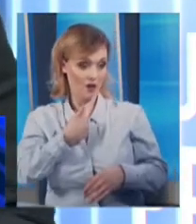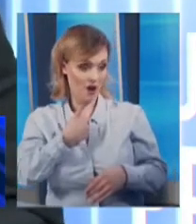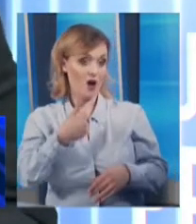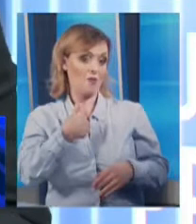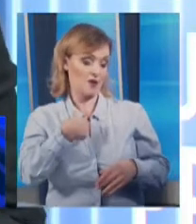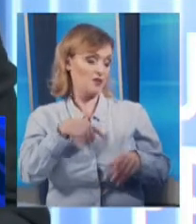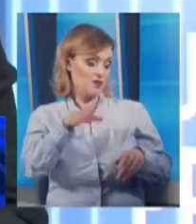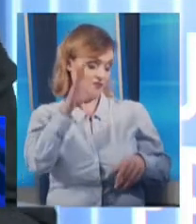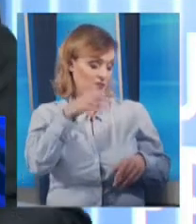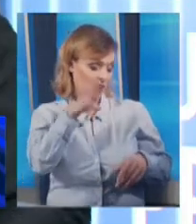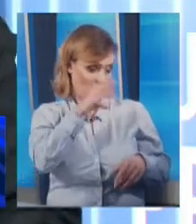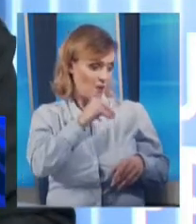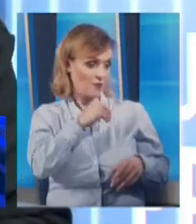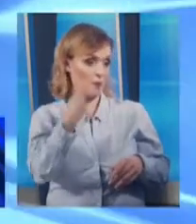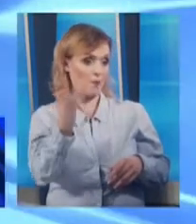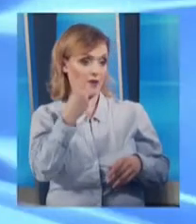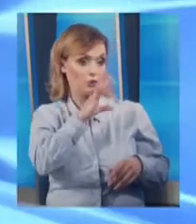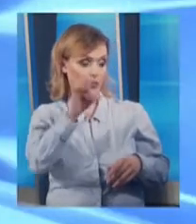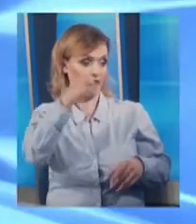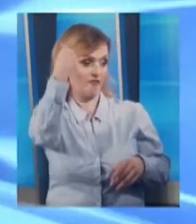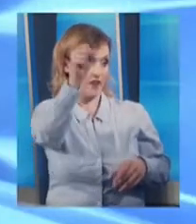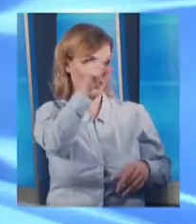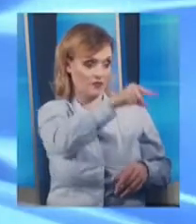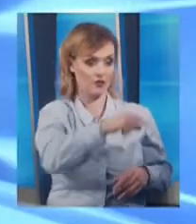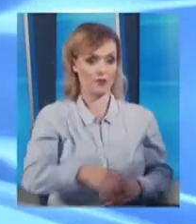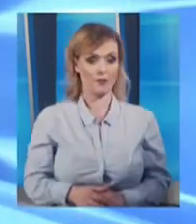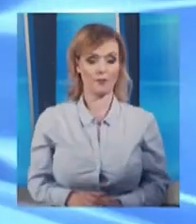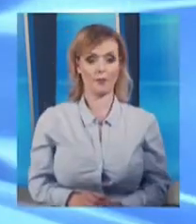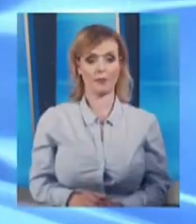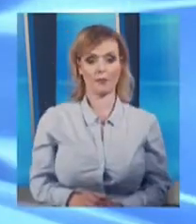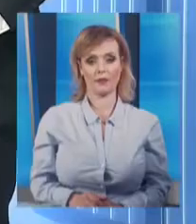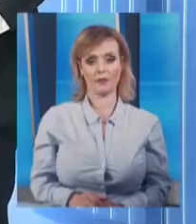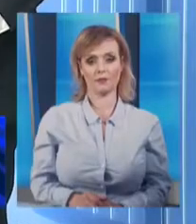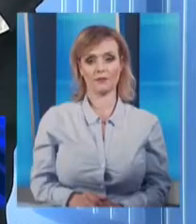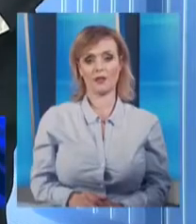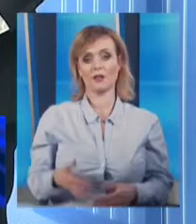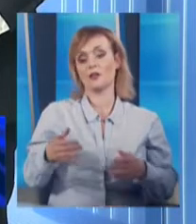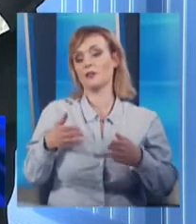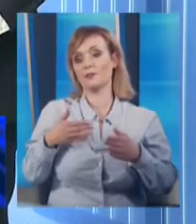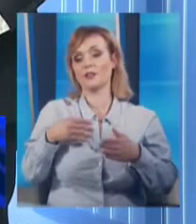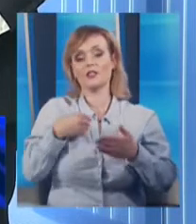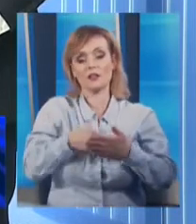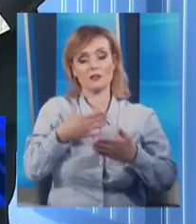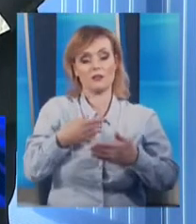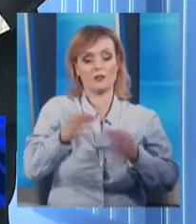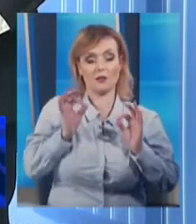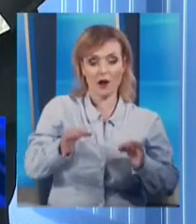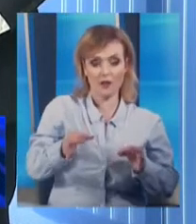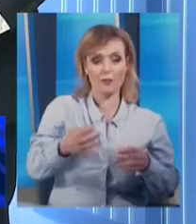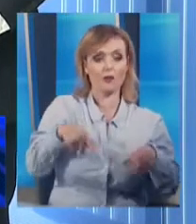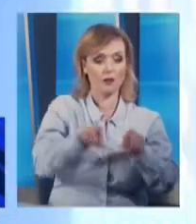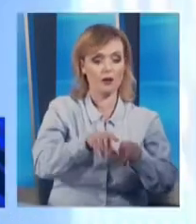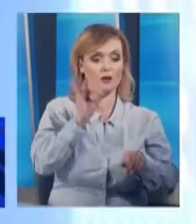să-l batem, dacă nu din primul, din al doilea. Ei, dau domnule Grosu... De dragul dreptății și adevărului, același lucru am făcut și noi atunci